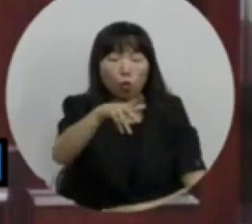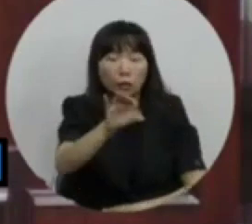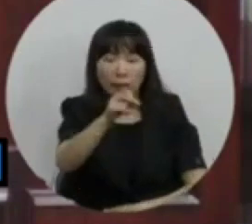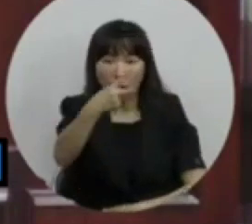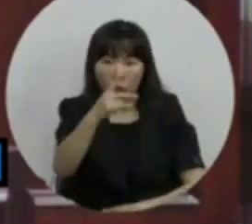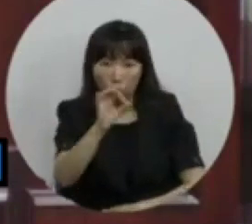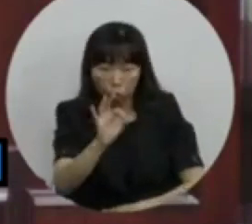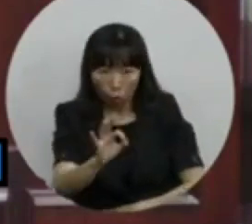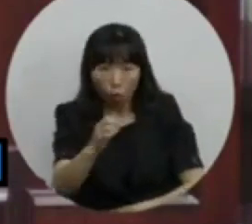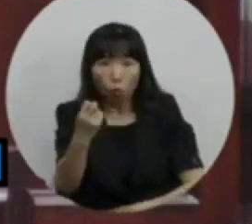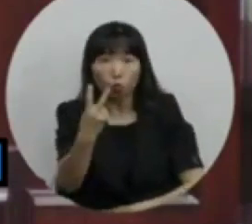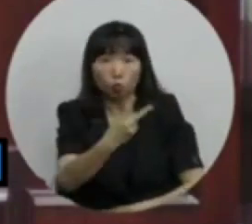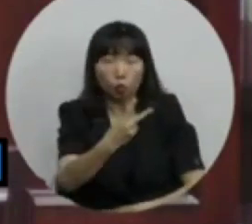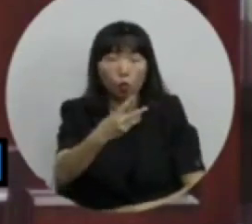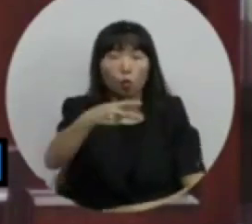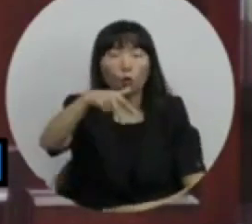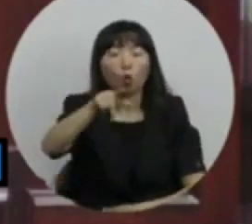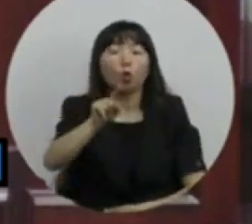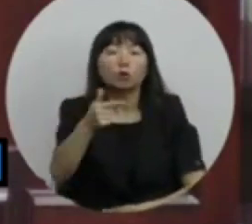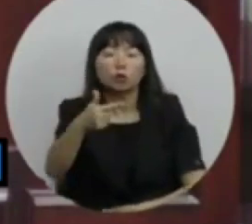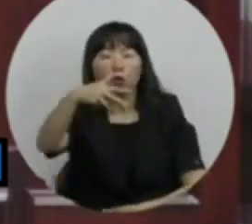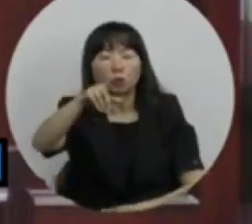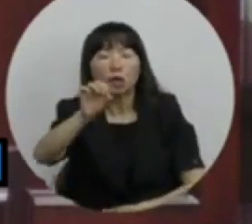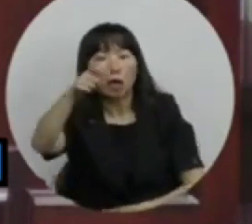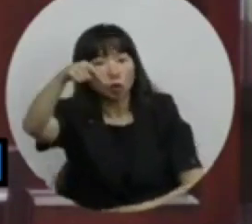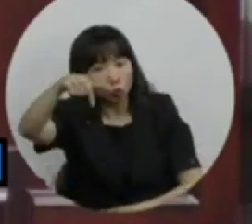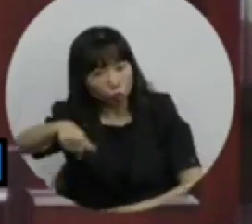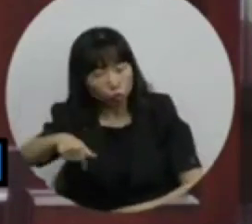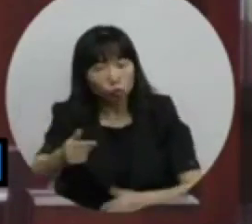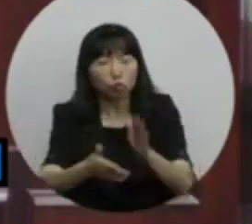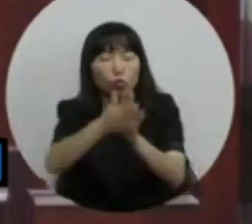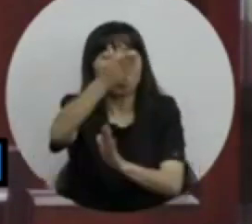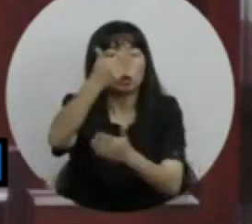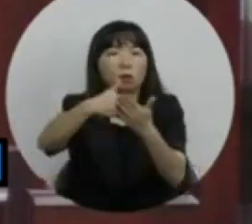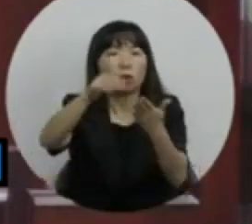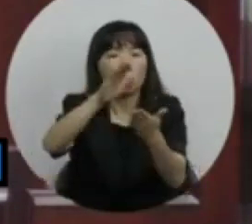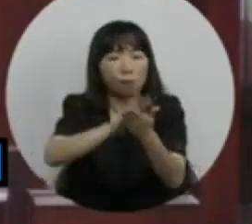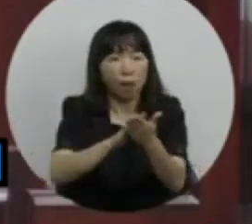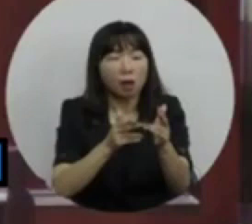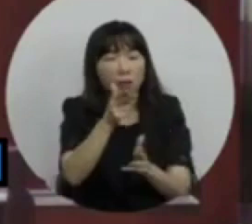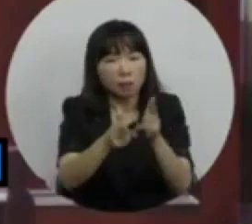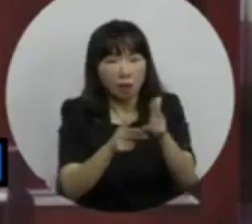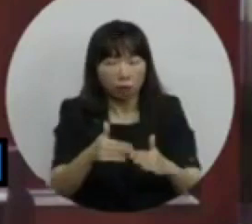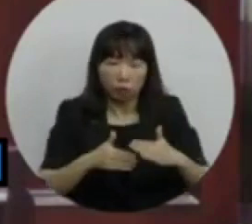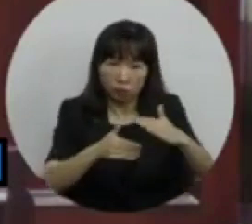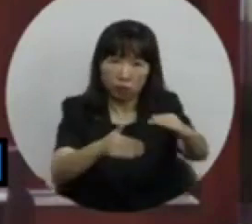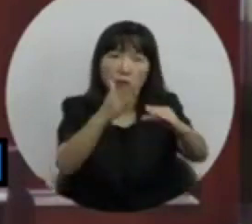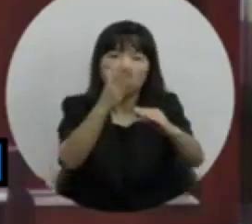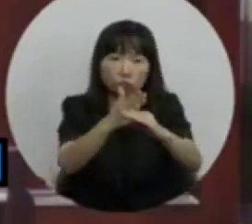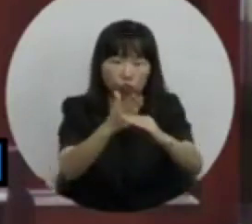창동지구, 전천교지구 도시개발사업을 진행하고 있으며 여주역세권,